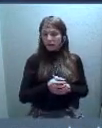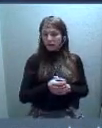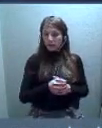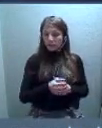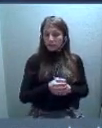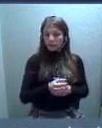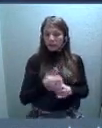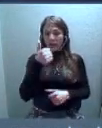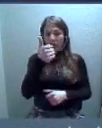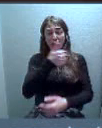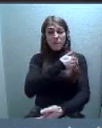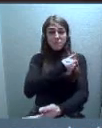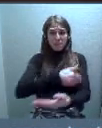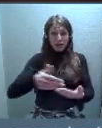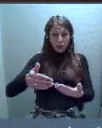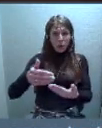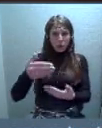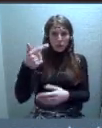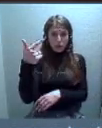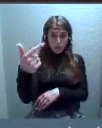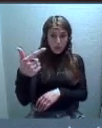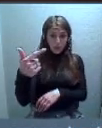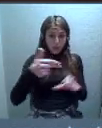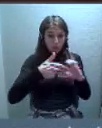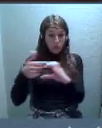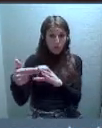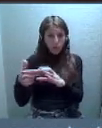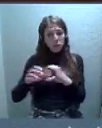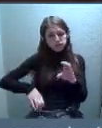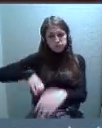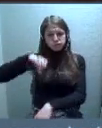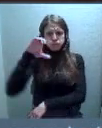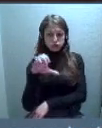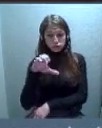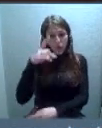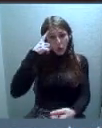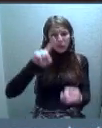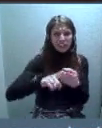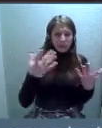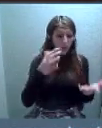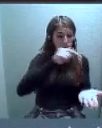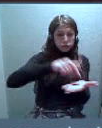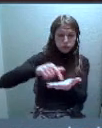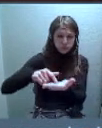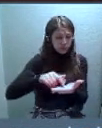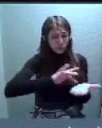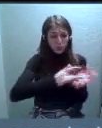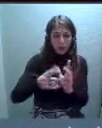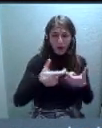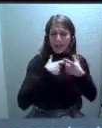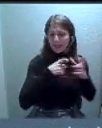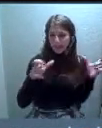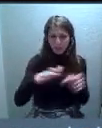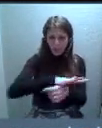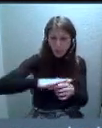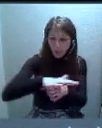acquérir ces matériels spécifiques, eh bien, on avait une attention particulière, les 80 agents permanents de